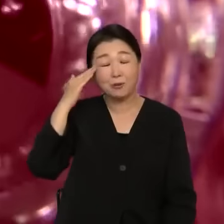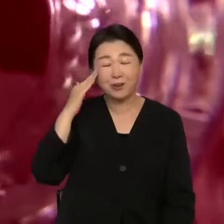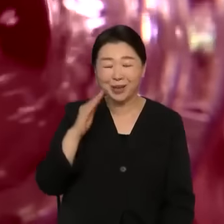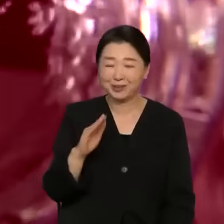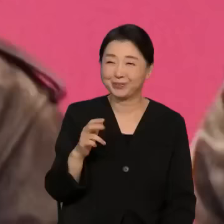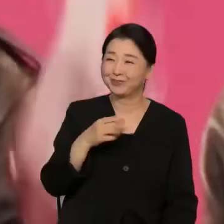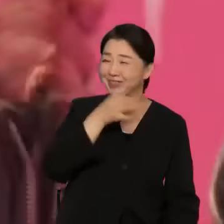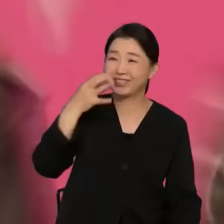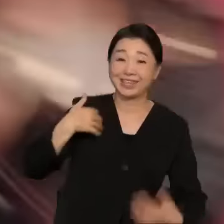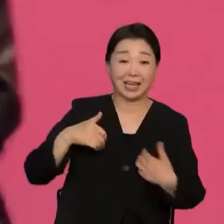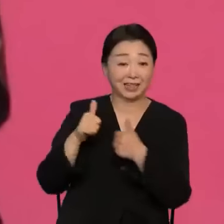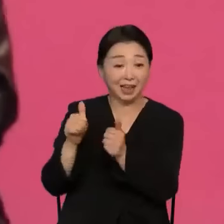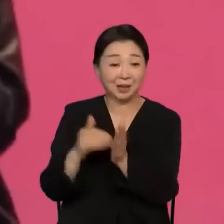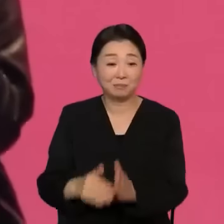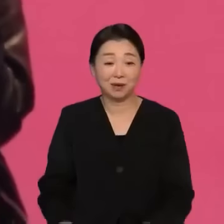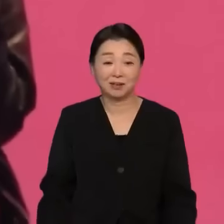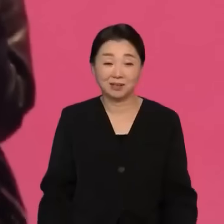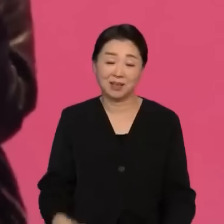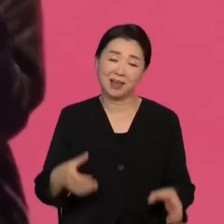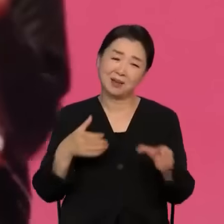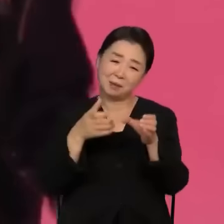따라합니다.